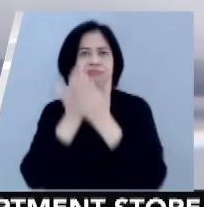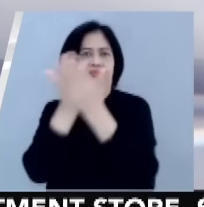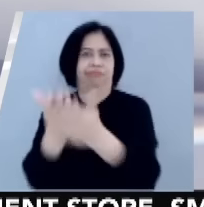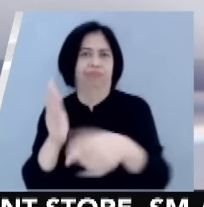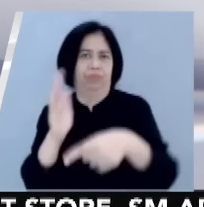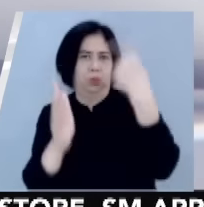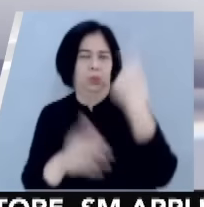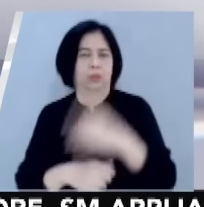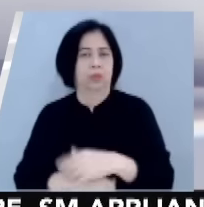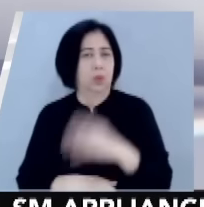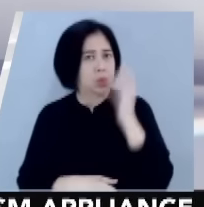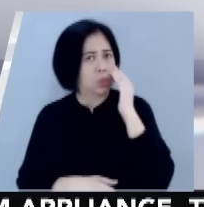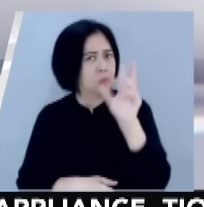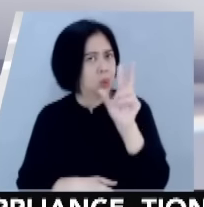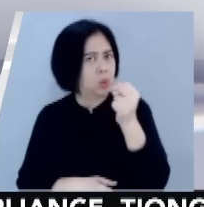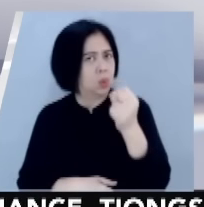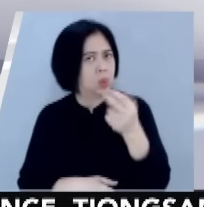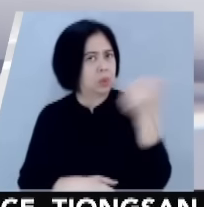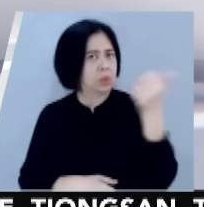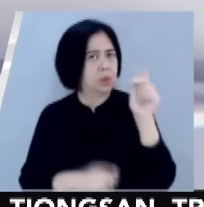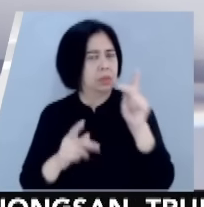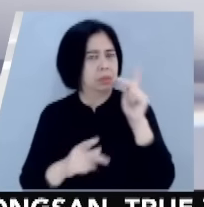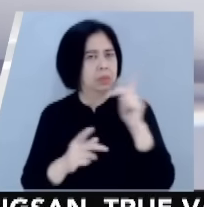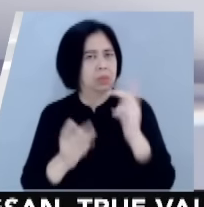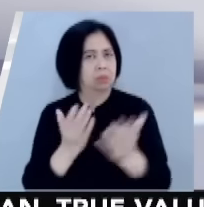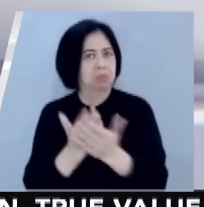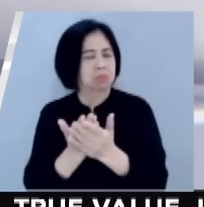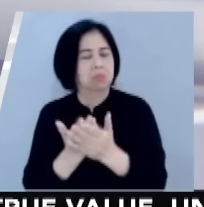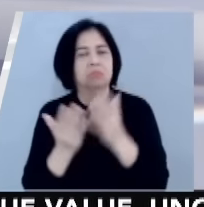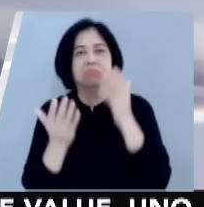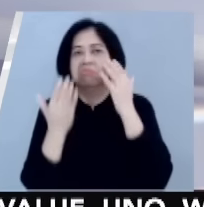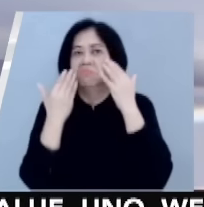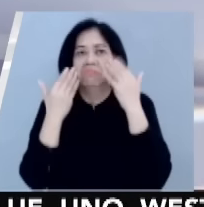po magfa-file yung iba? Yan hindi natin alam.